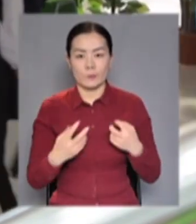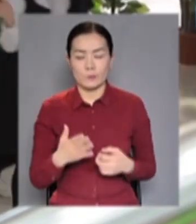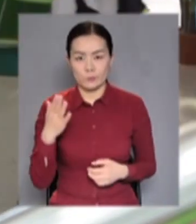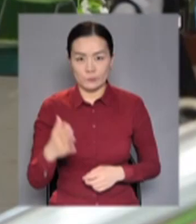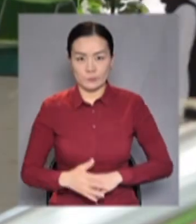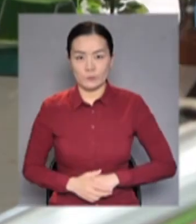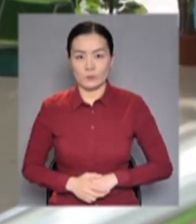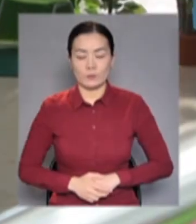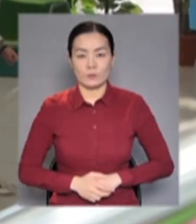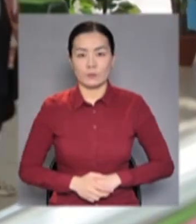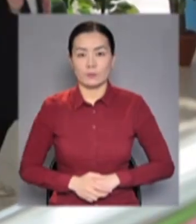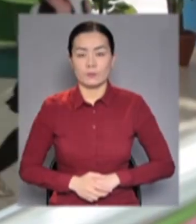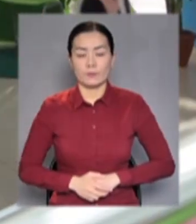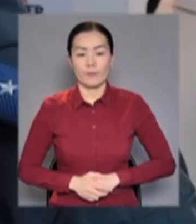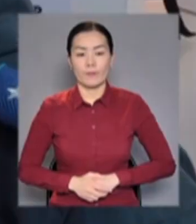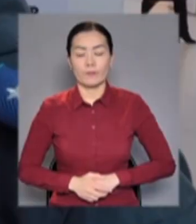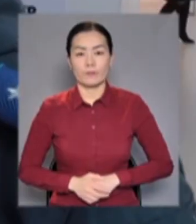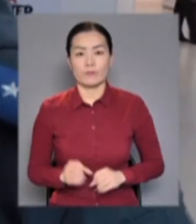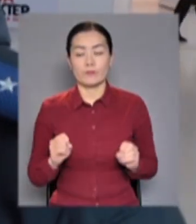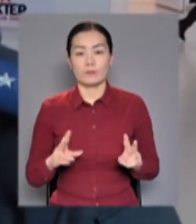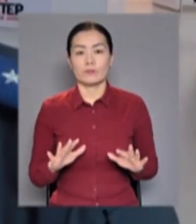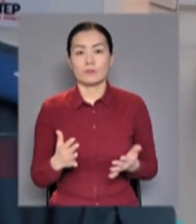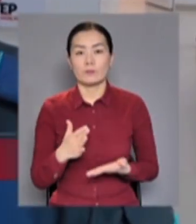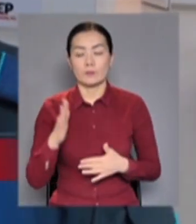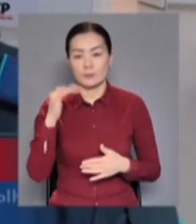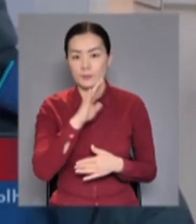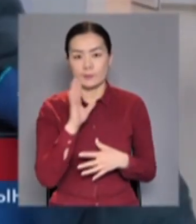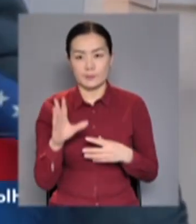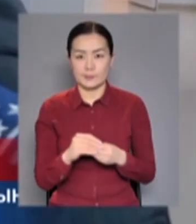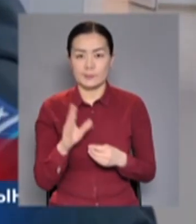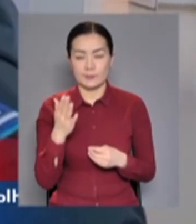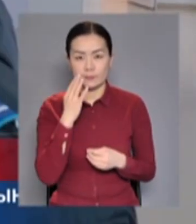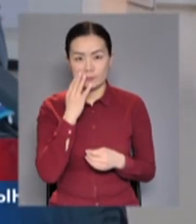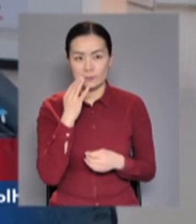біздер. Жиналыс, осы орын алған оқиға бойынша ата-аналармен